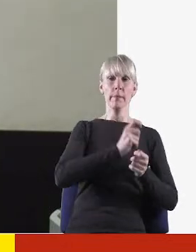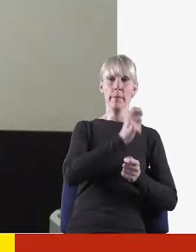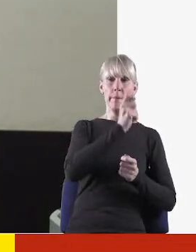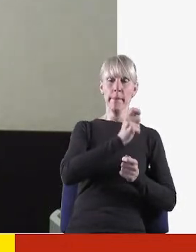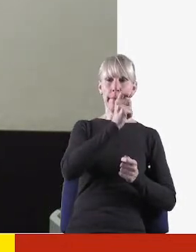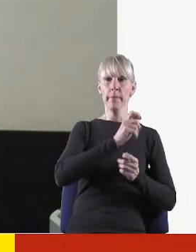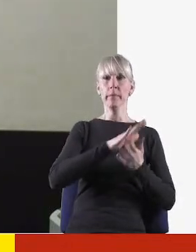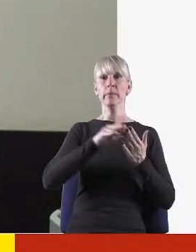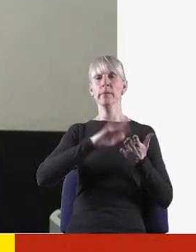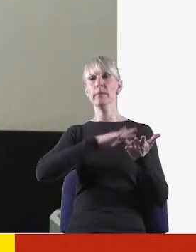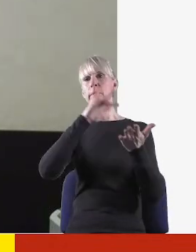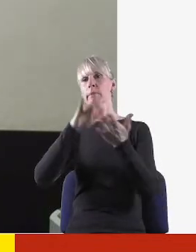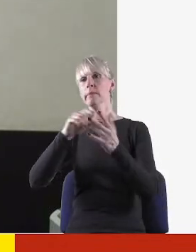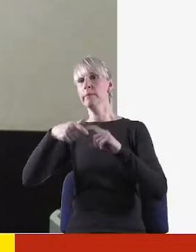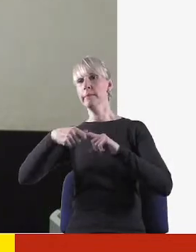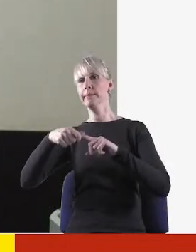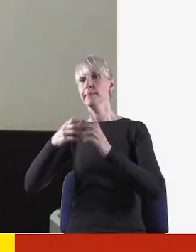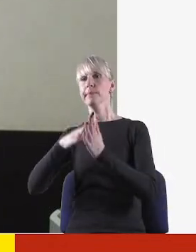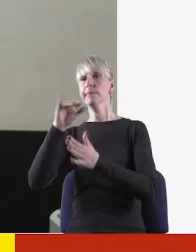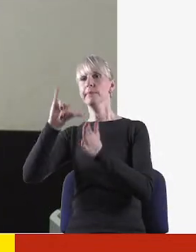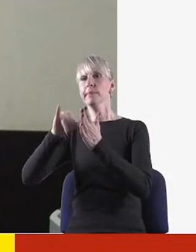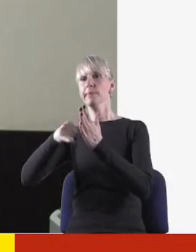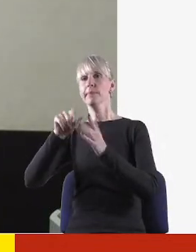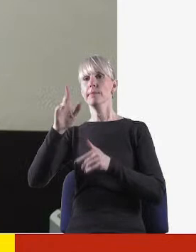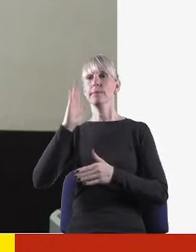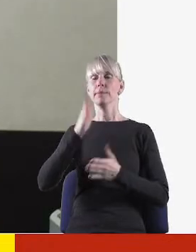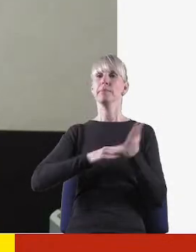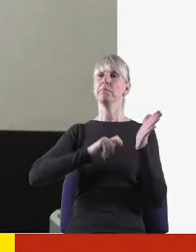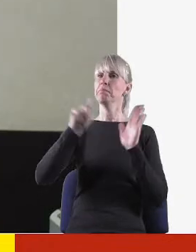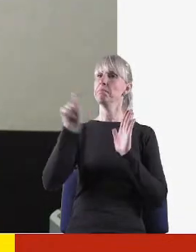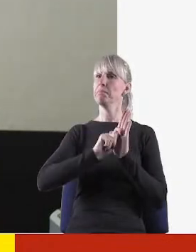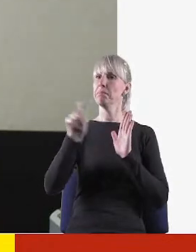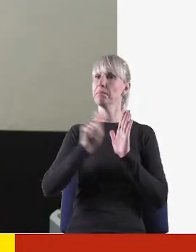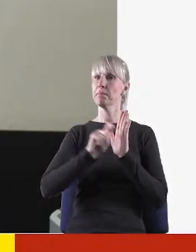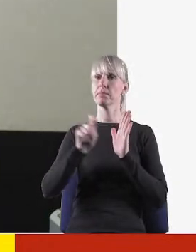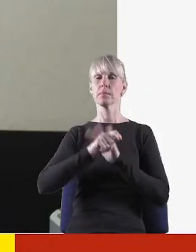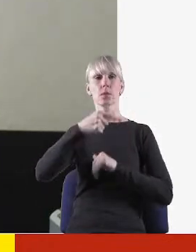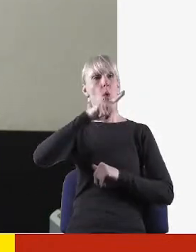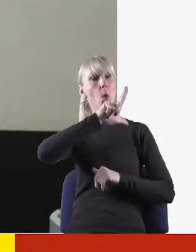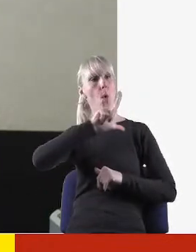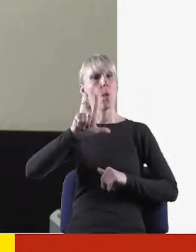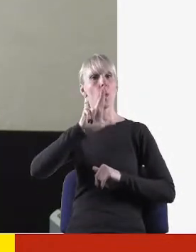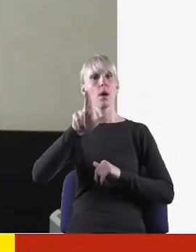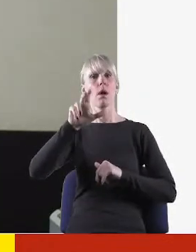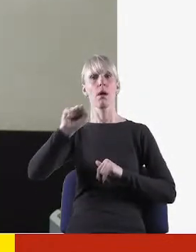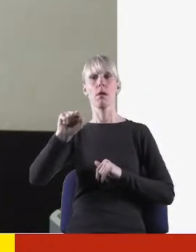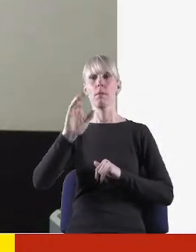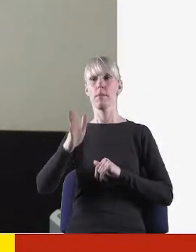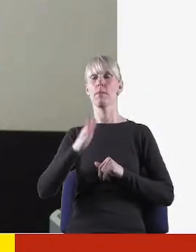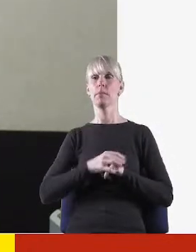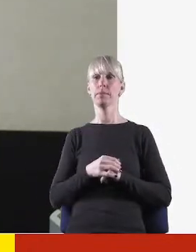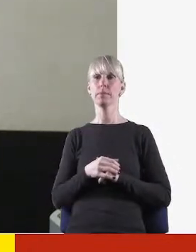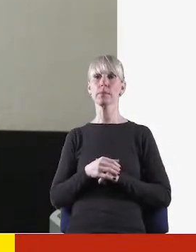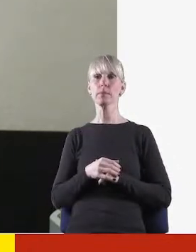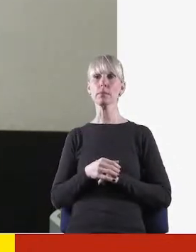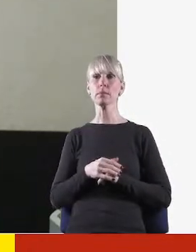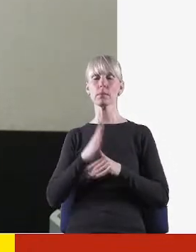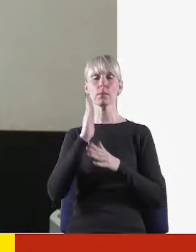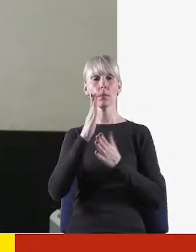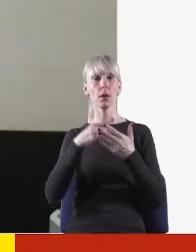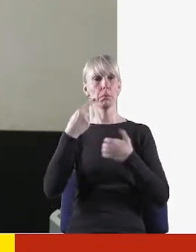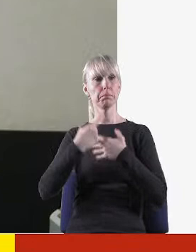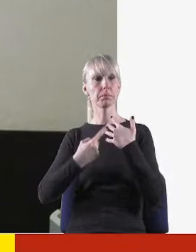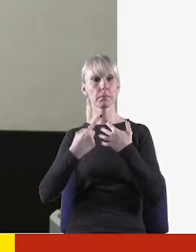Zgierzem a Kutnem będzie kursować Łódzka Kolej Aglomeracyjna. Planowana liczba